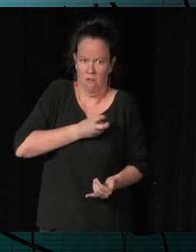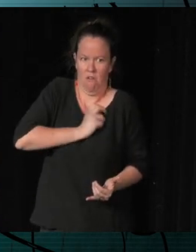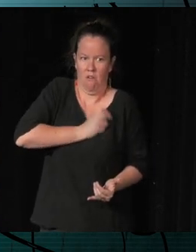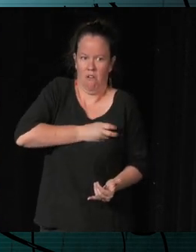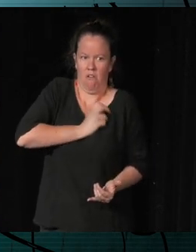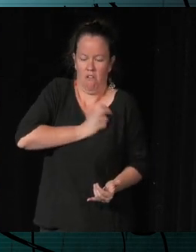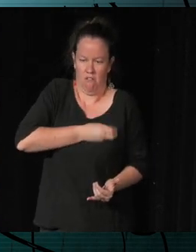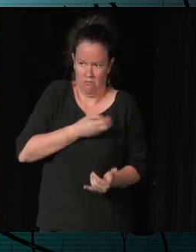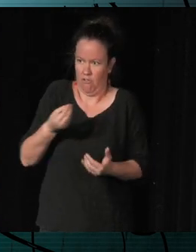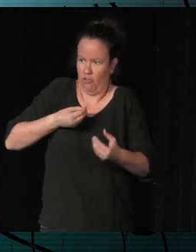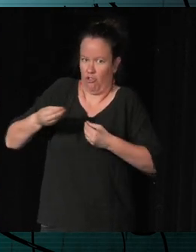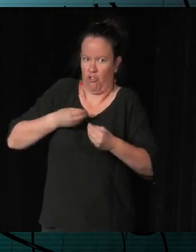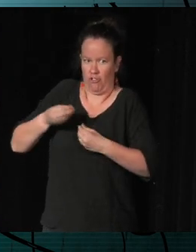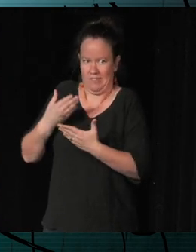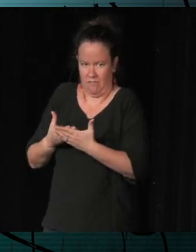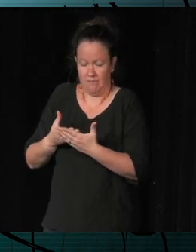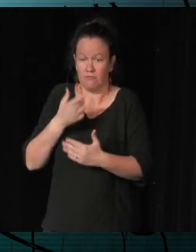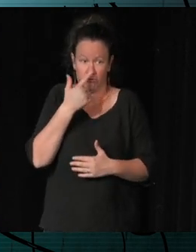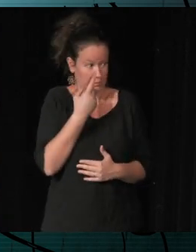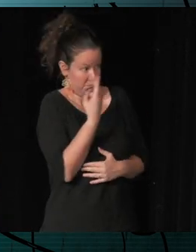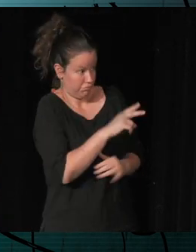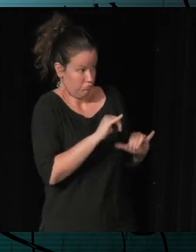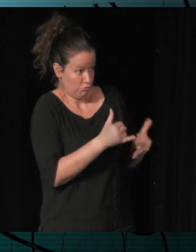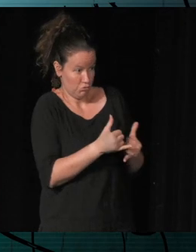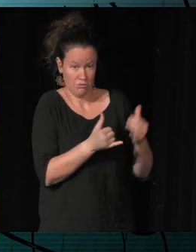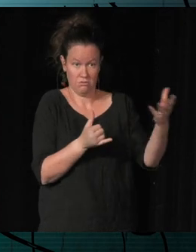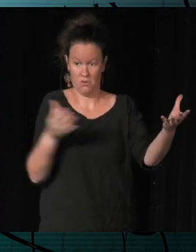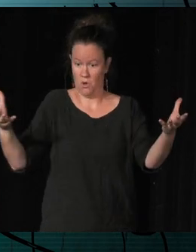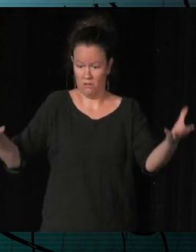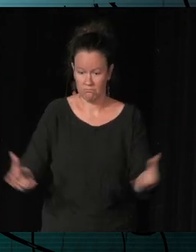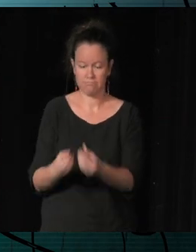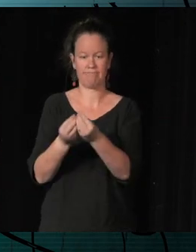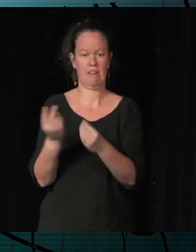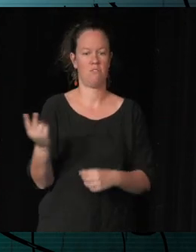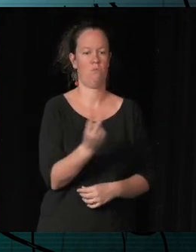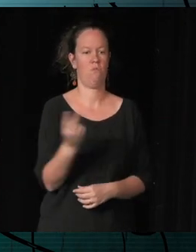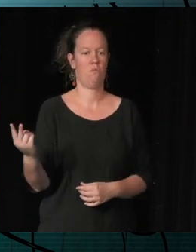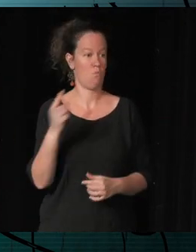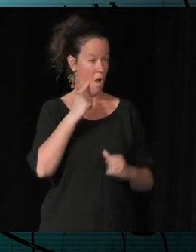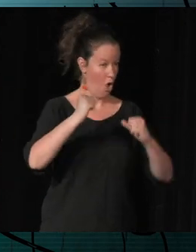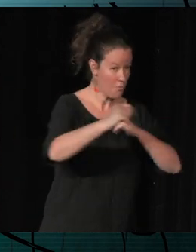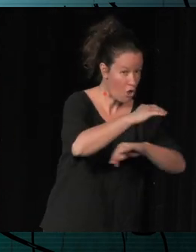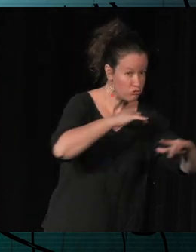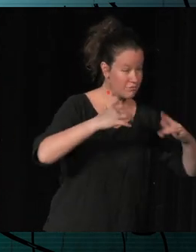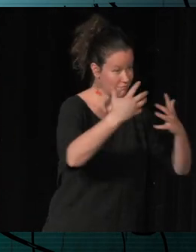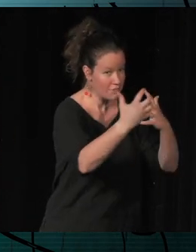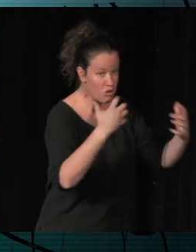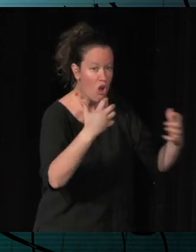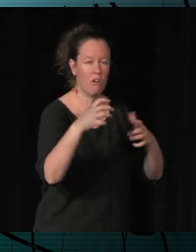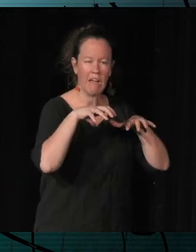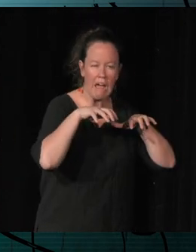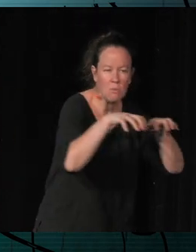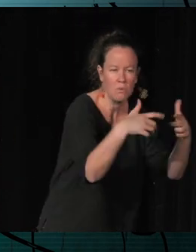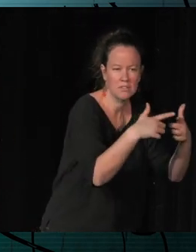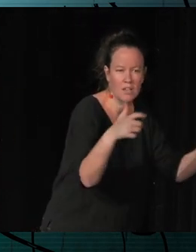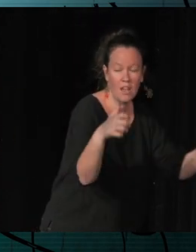et Alen thear pour le coup utilisait à la fois le décorum euh et une technologie qui lui permettait de de de